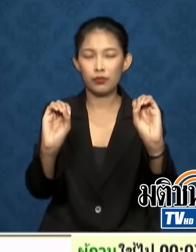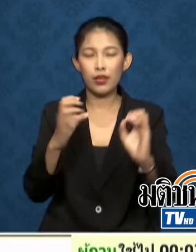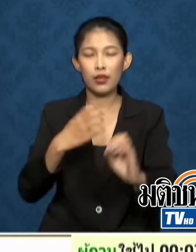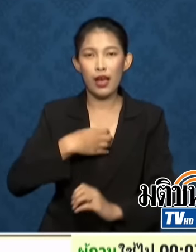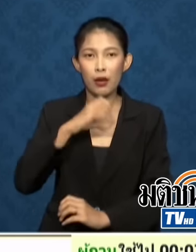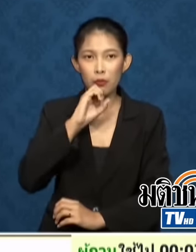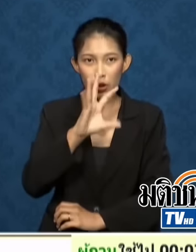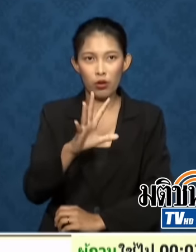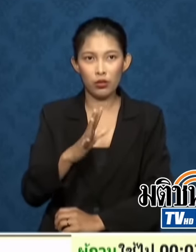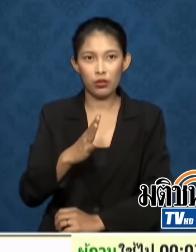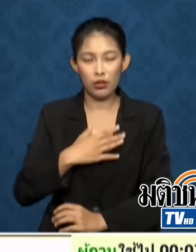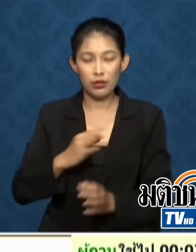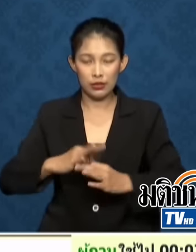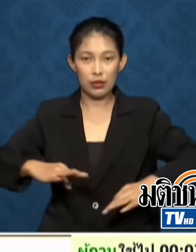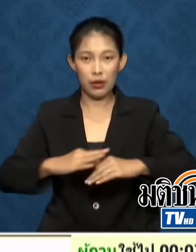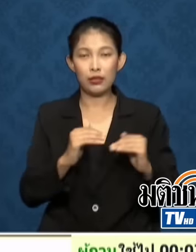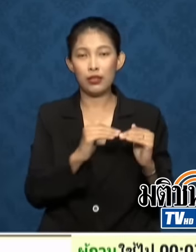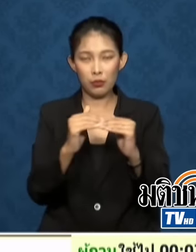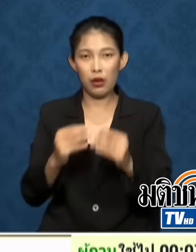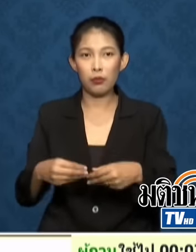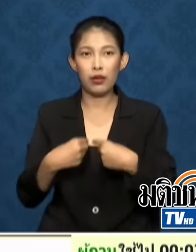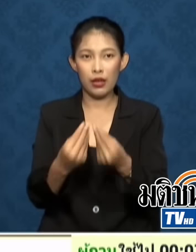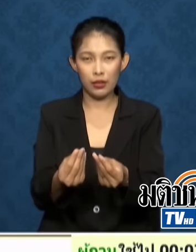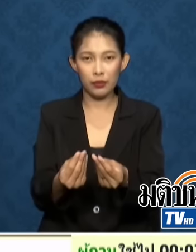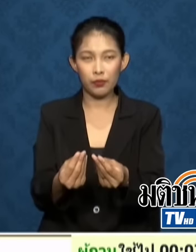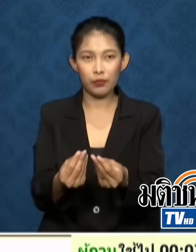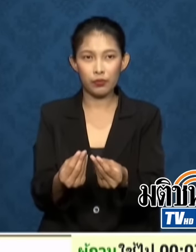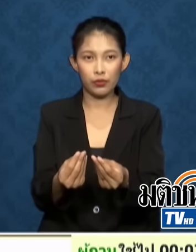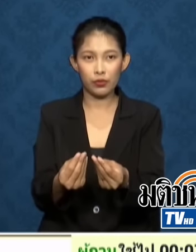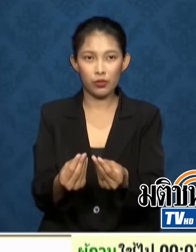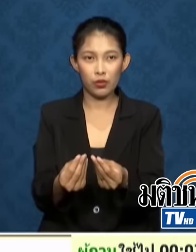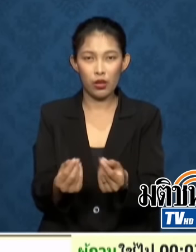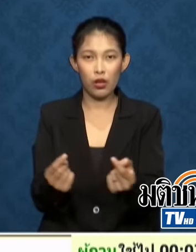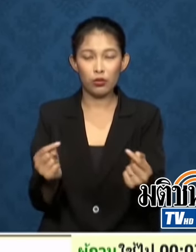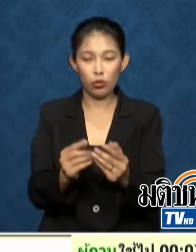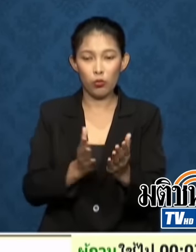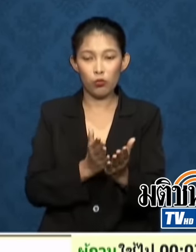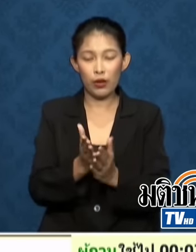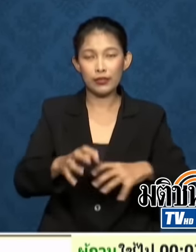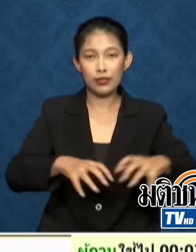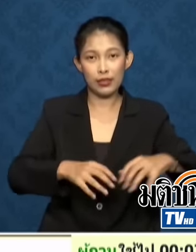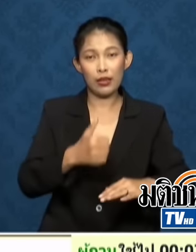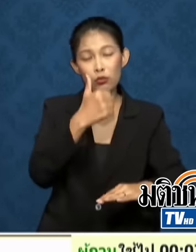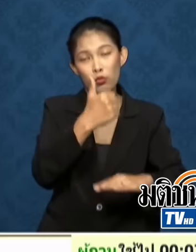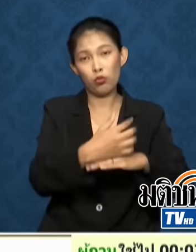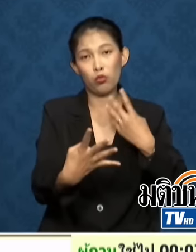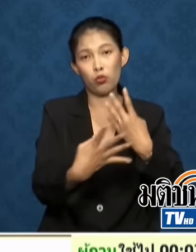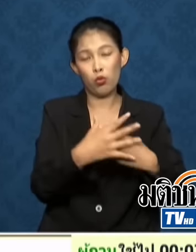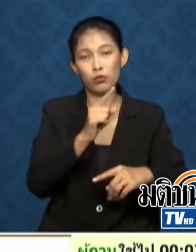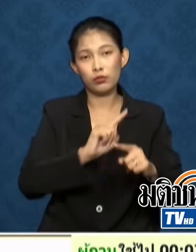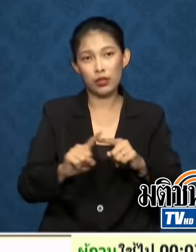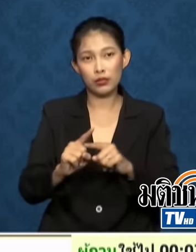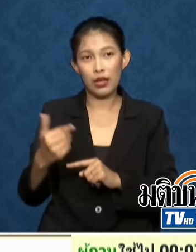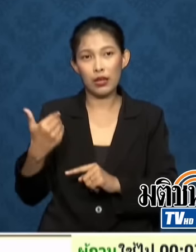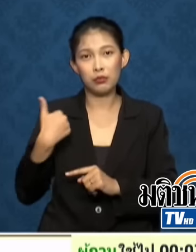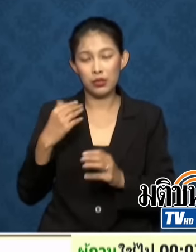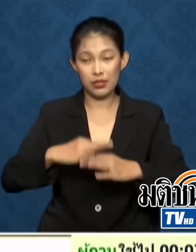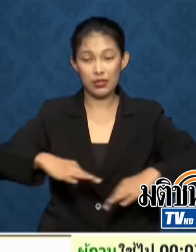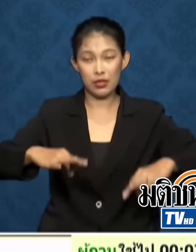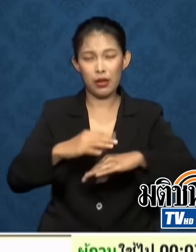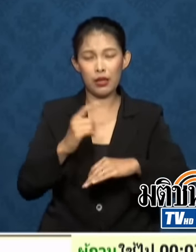ราบอันนี้ต้องให้ความเป็นธรรมแล้วก็ต้องให้ความเป็นธรรมผู้บริหารในขณะนั้นที่จำเป็นมีผู้ป่ว